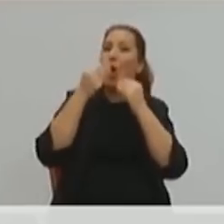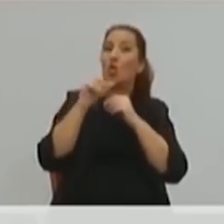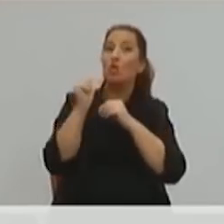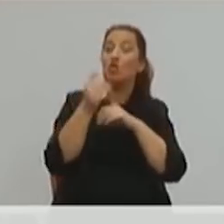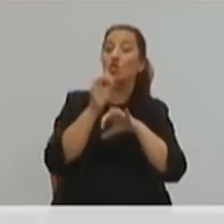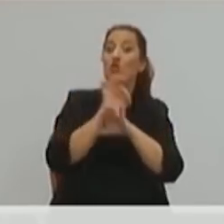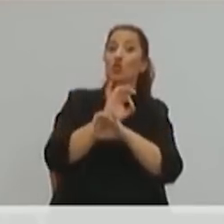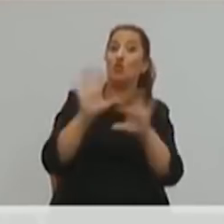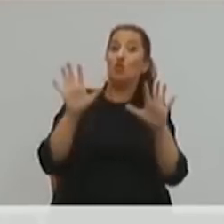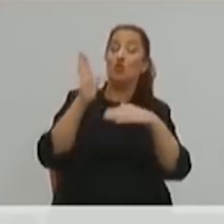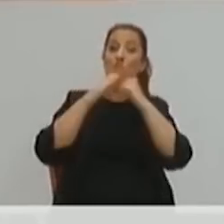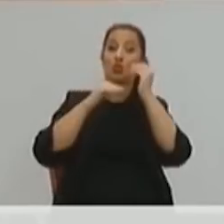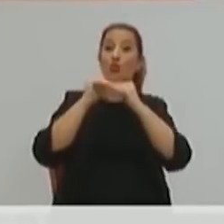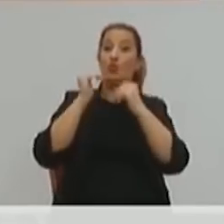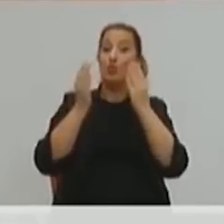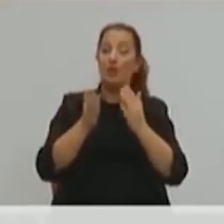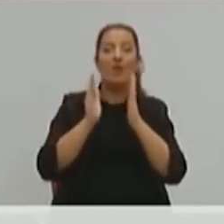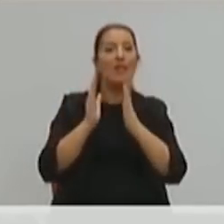edelim. Devam edelim.